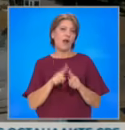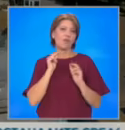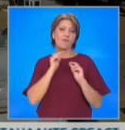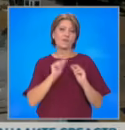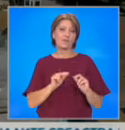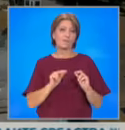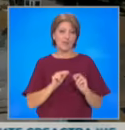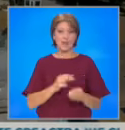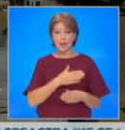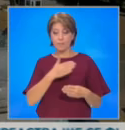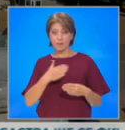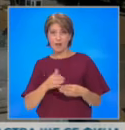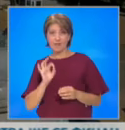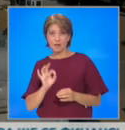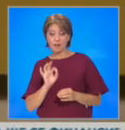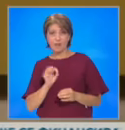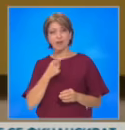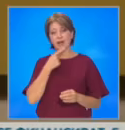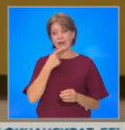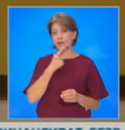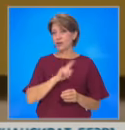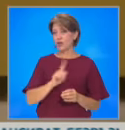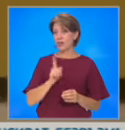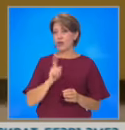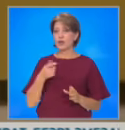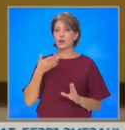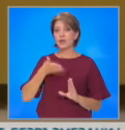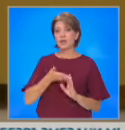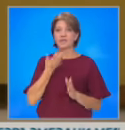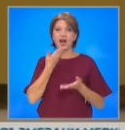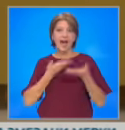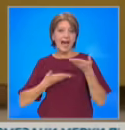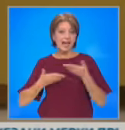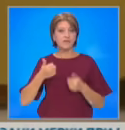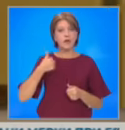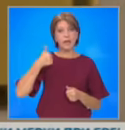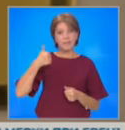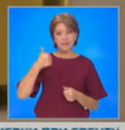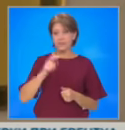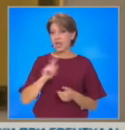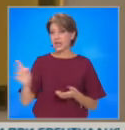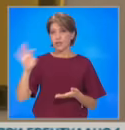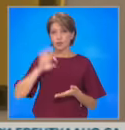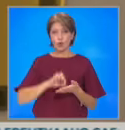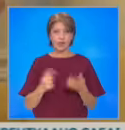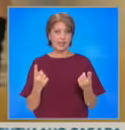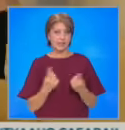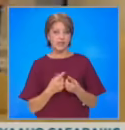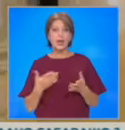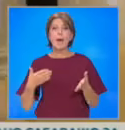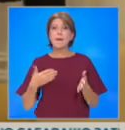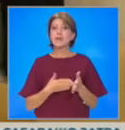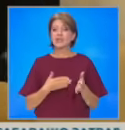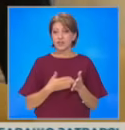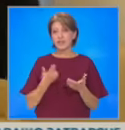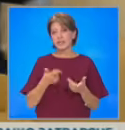от Демократична България обявиха, че няма да участват в разговорите на БСП и не дойдоха на срещата. Според Нинова, причината за